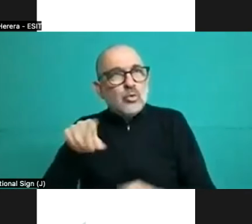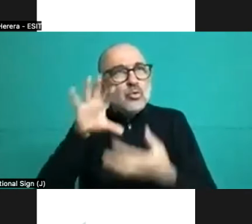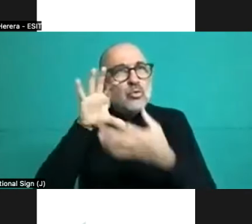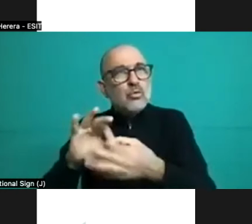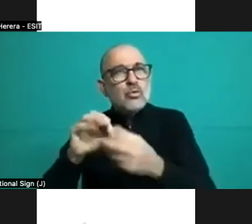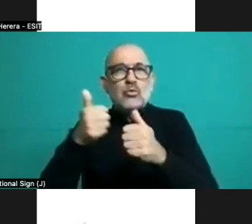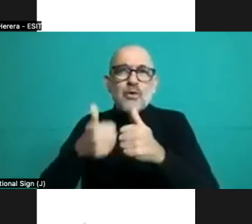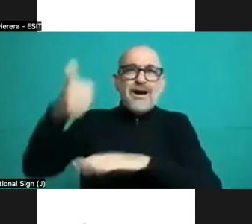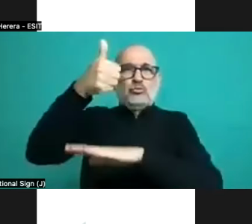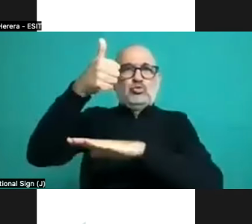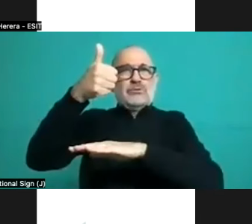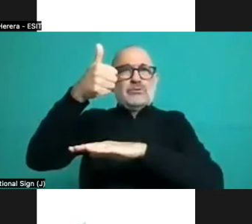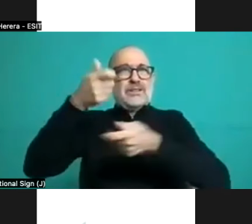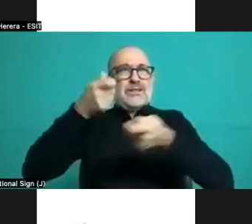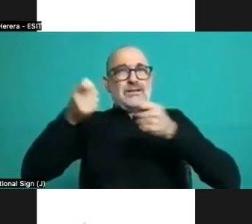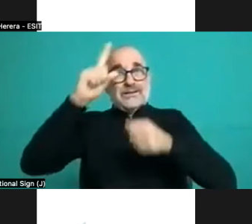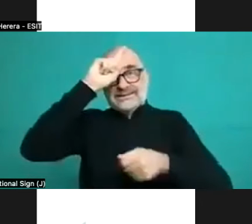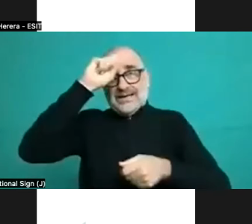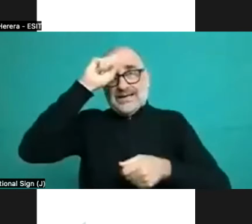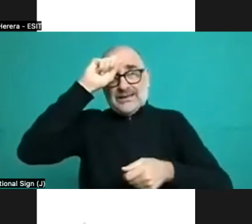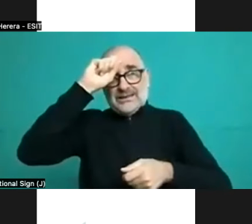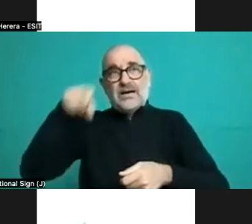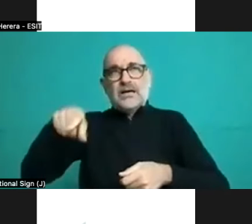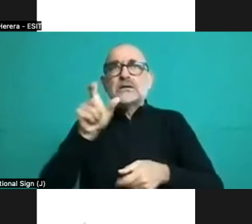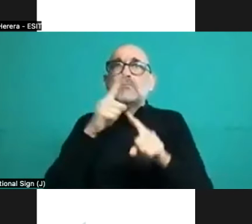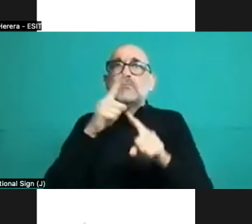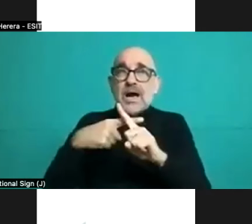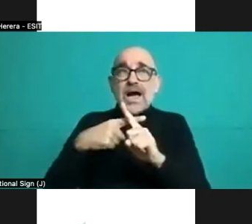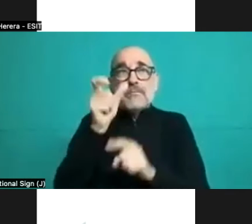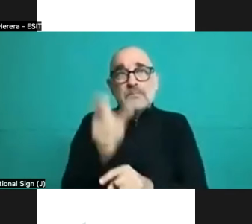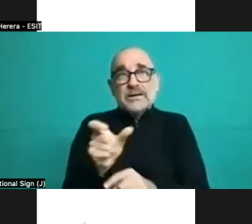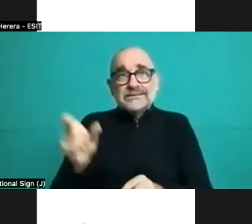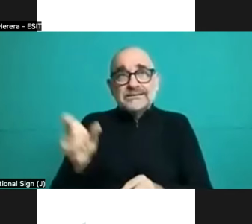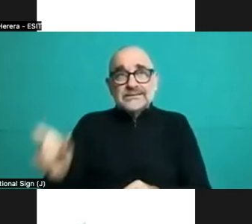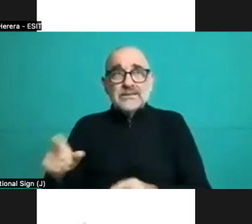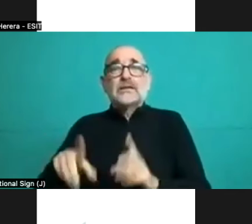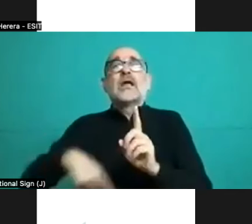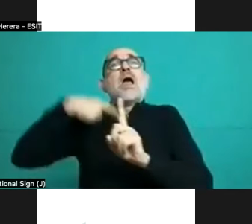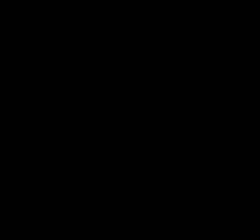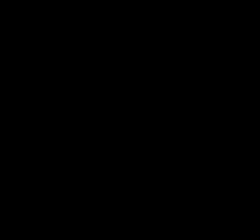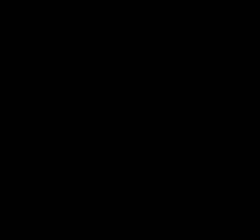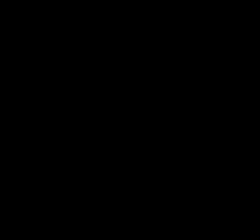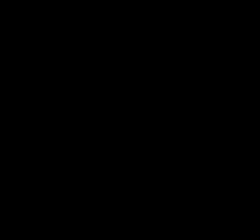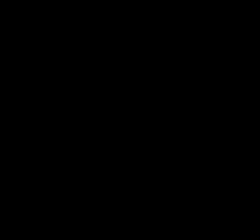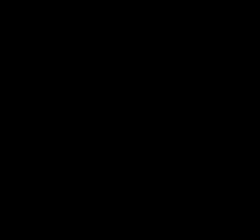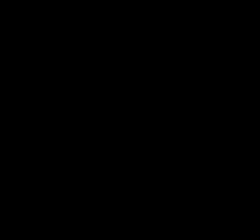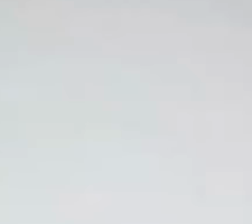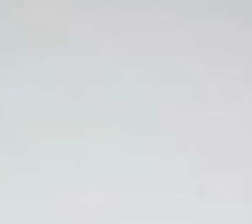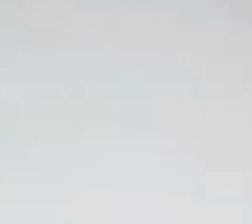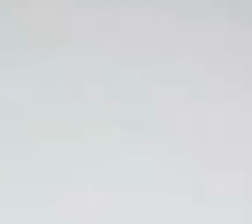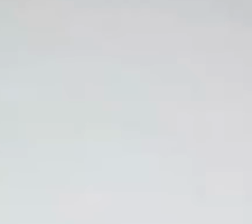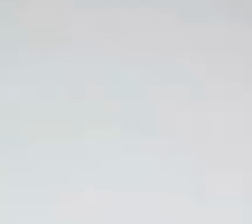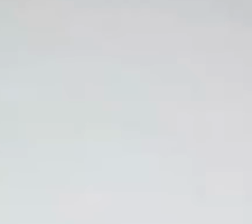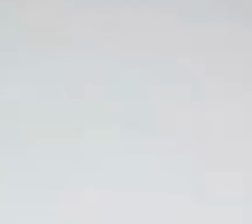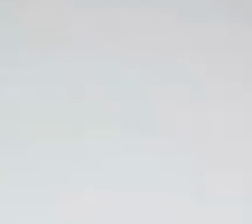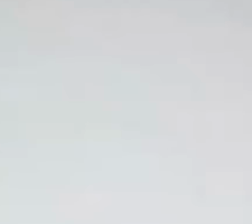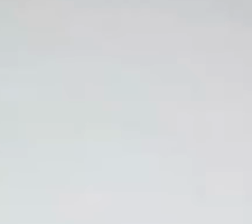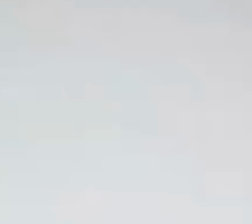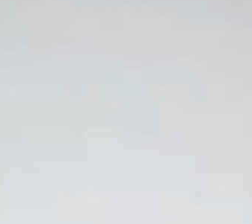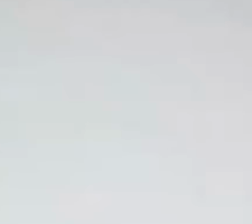patients. Nous allons maintenant écouter deux témoignages de patients